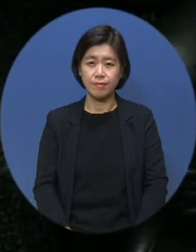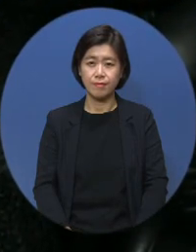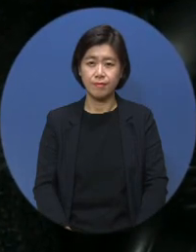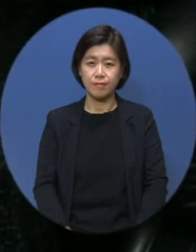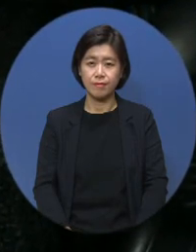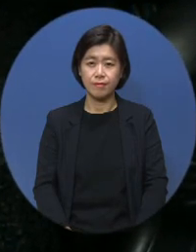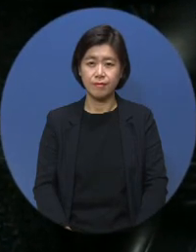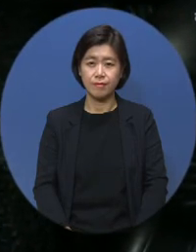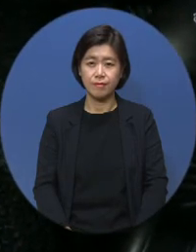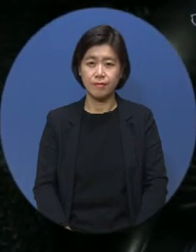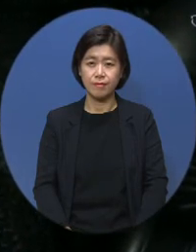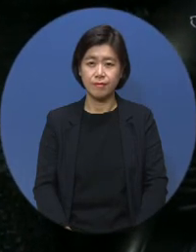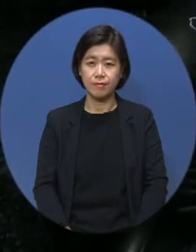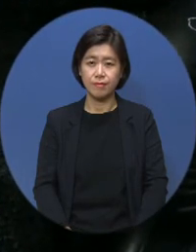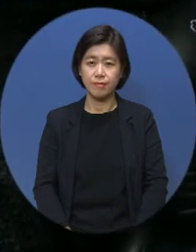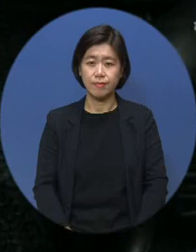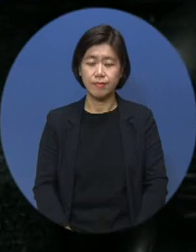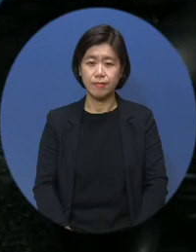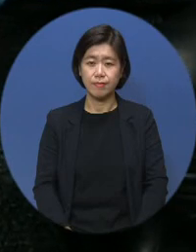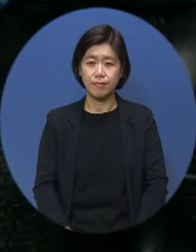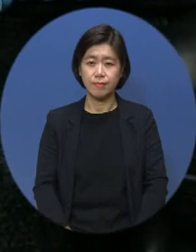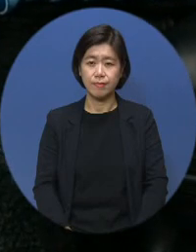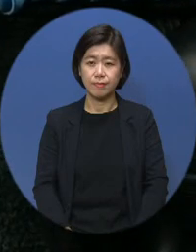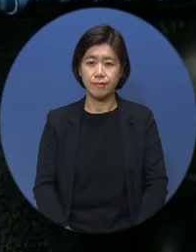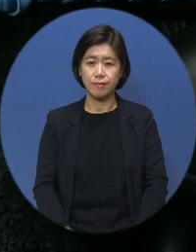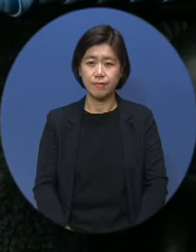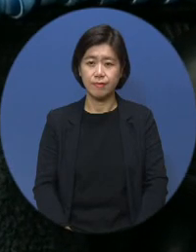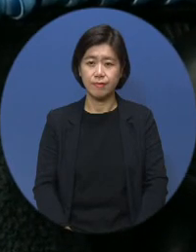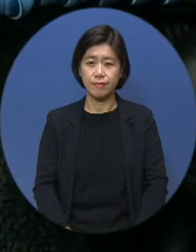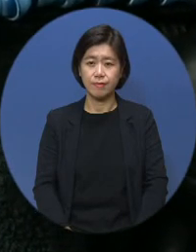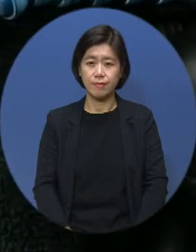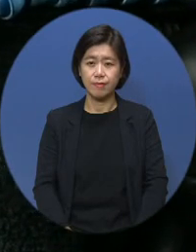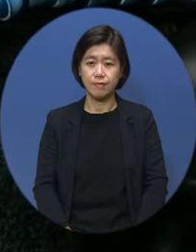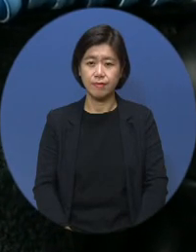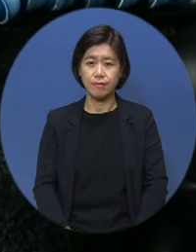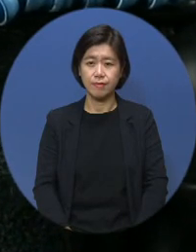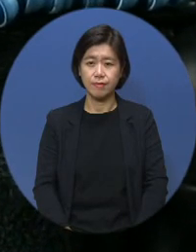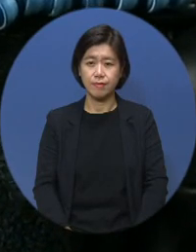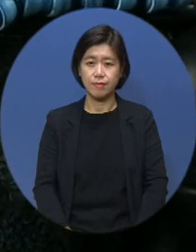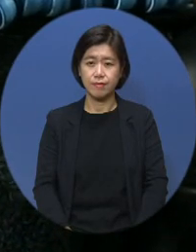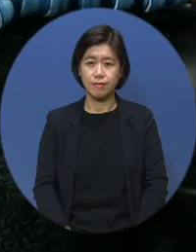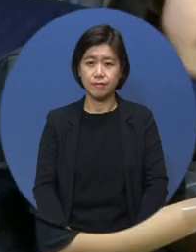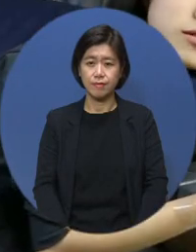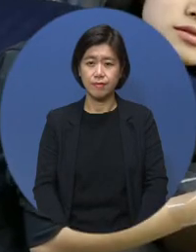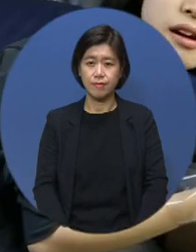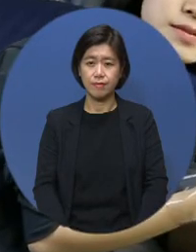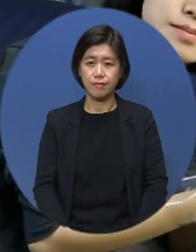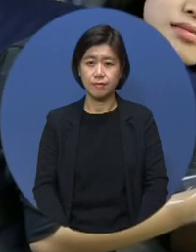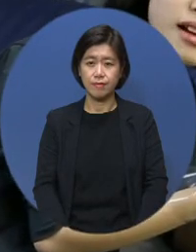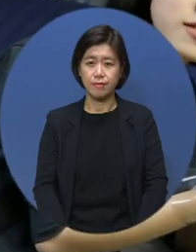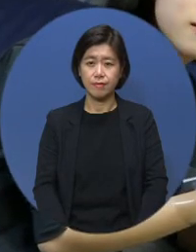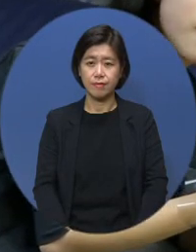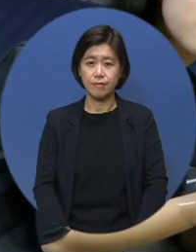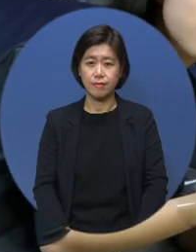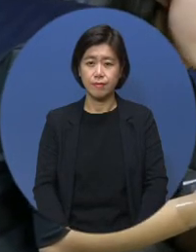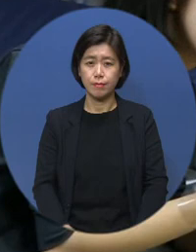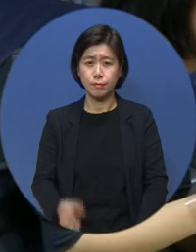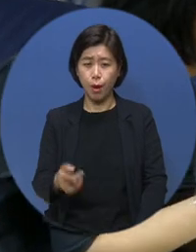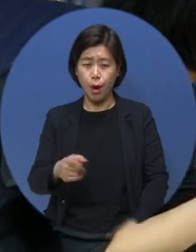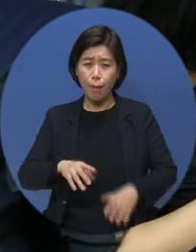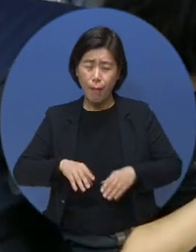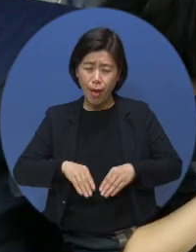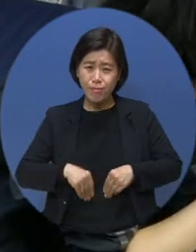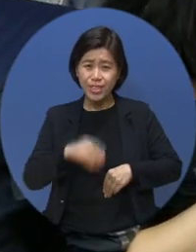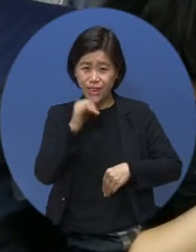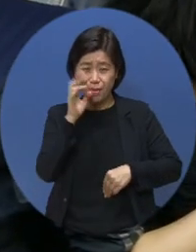좀 4 예 3 최근 비싸 라켓 마십시오 그걸 배우고 보셨나 봐요 예